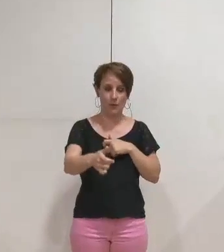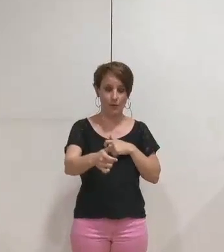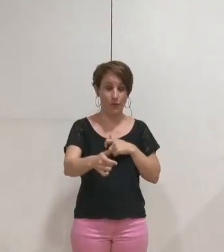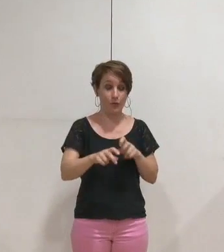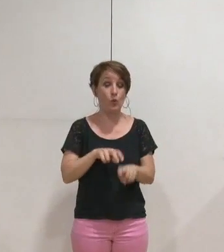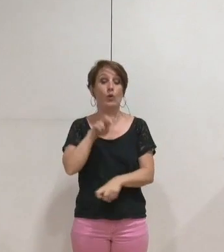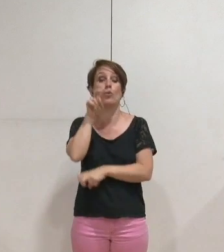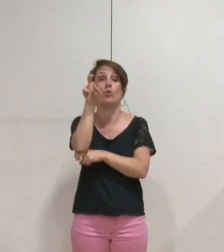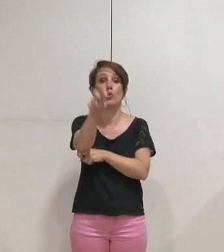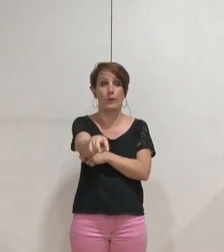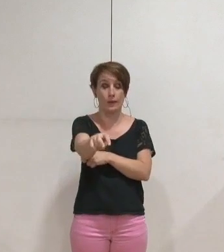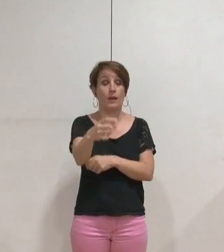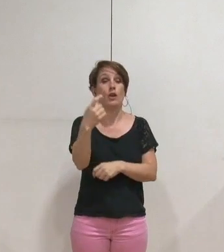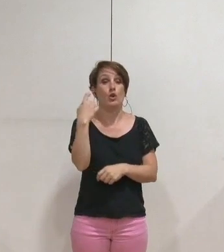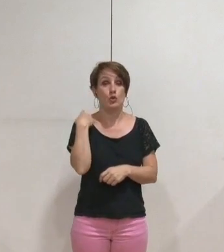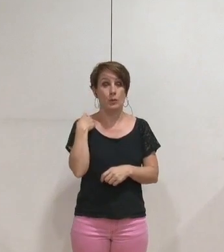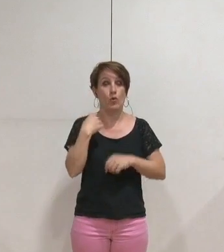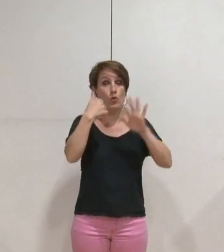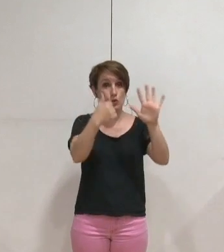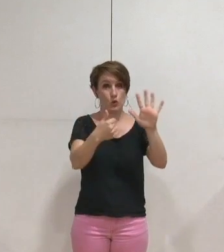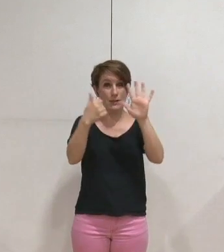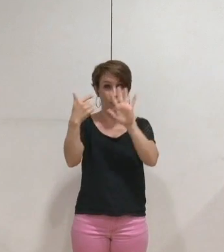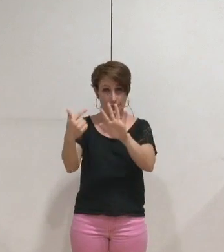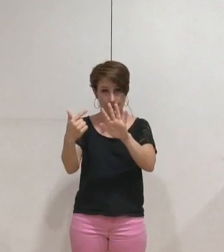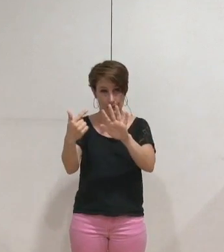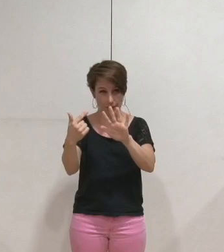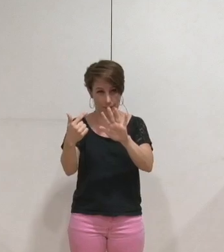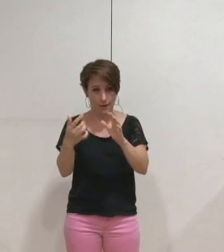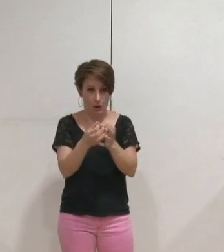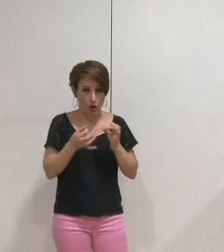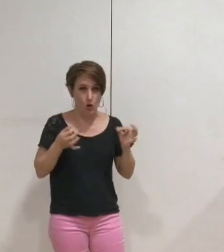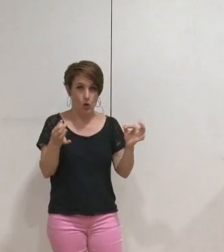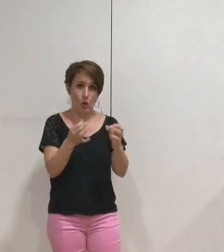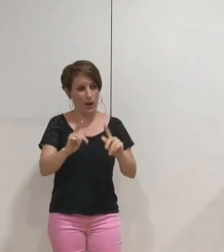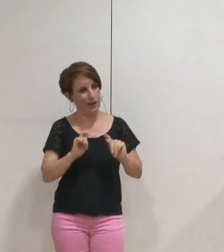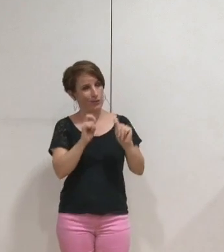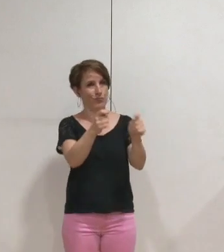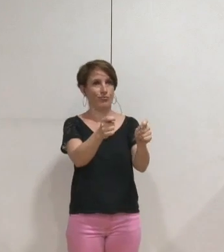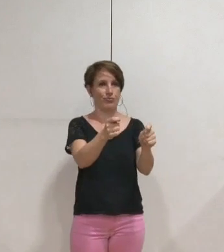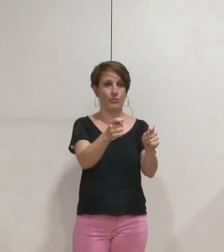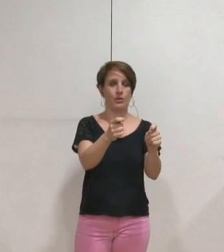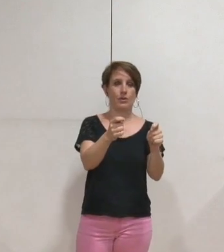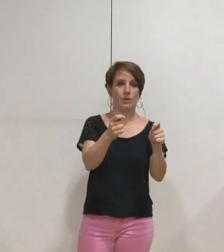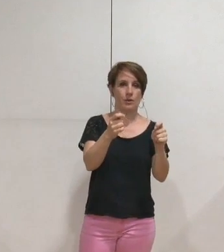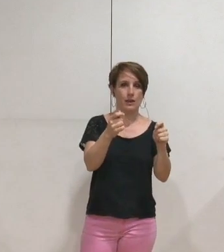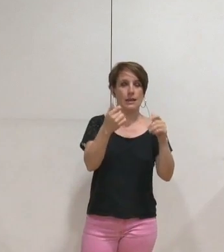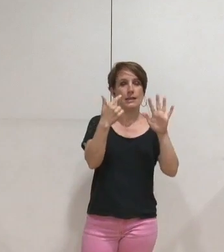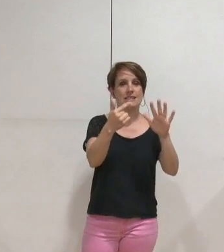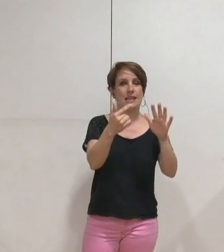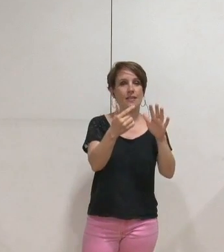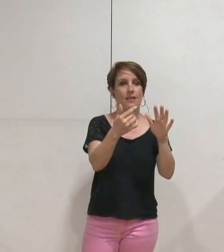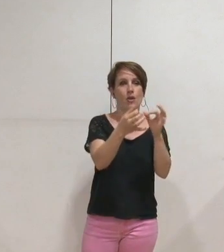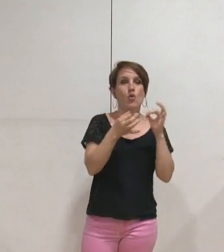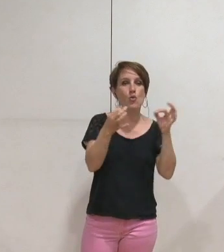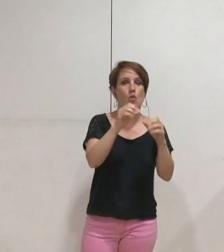donc à la 67 qui porte sur la mise à disposition d'un local au 7 de la cour de l'alema pour la MJC